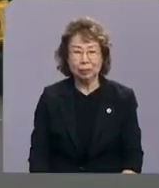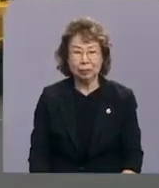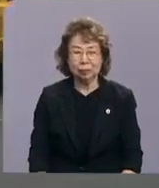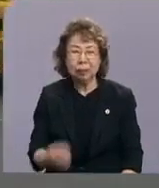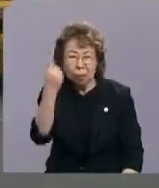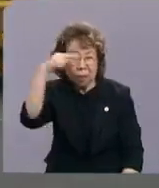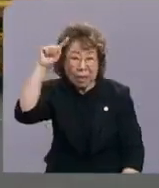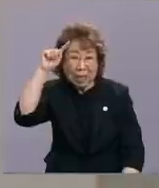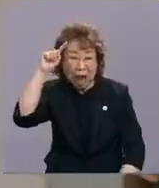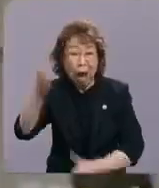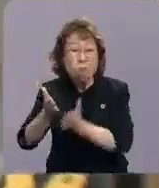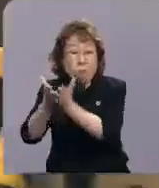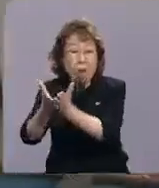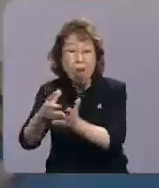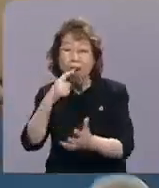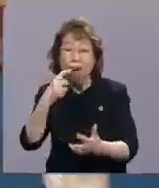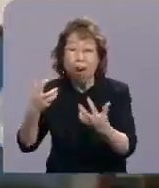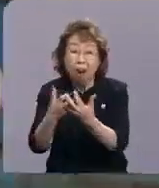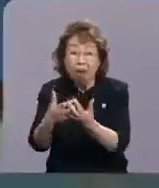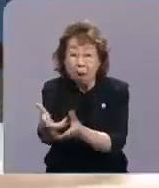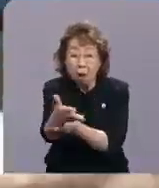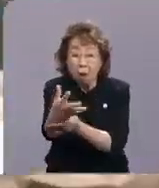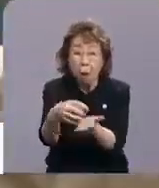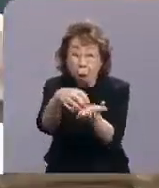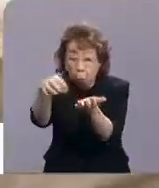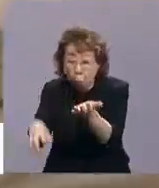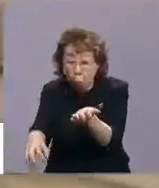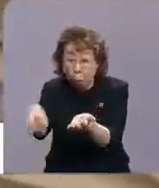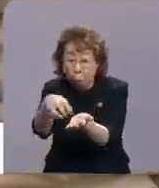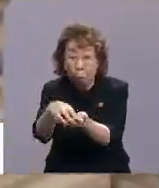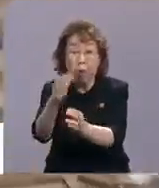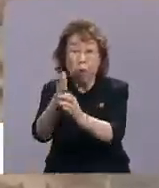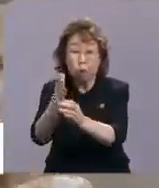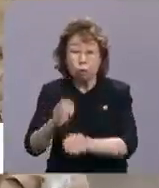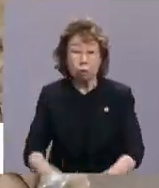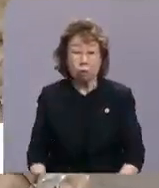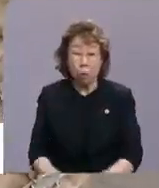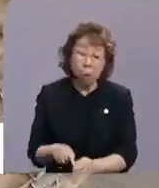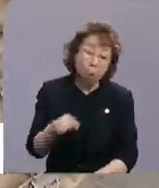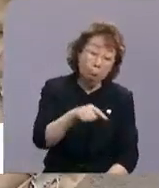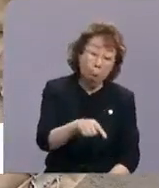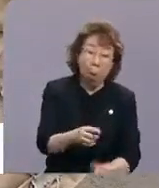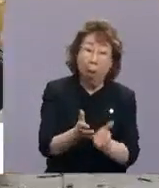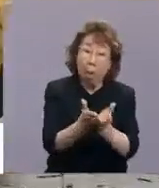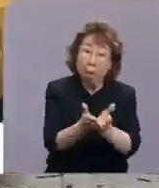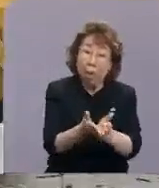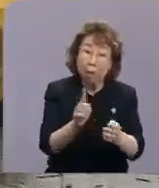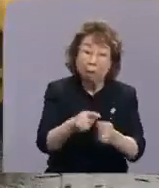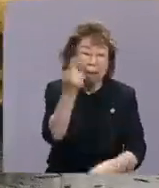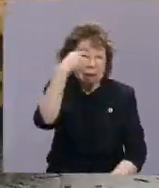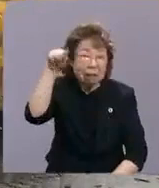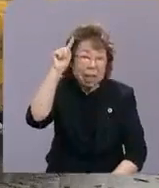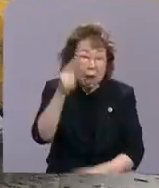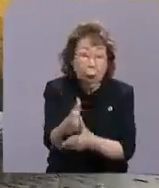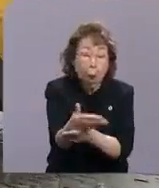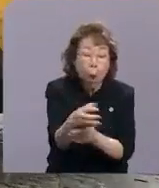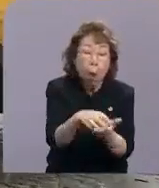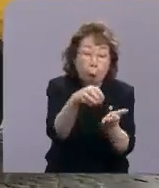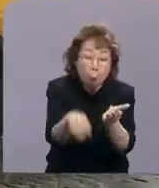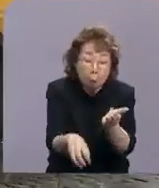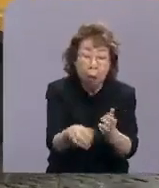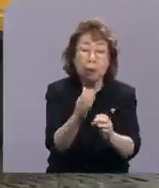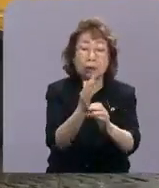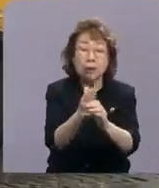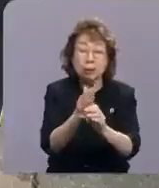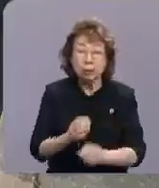러시아 선박에서 냉동 명태 하역 작업이 한창입니다. 바로 옆 선석에서도 러시아산 정어리 하역 작업이